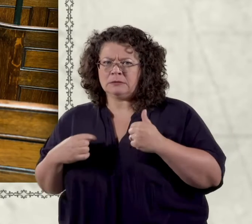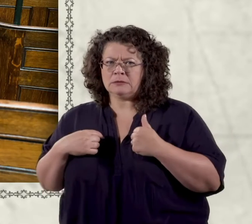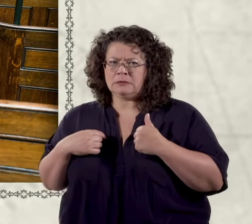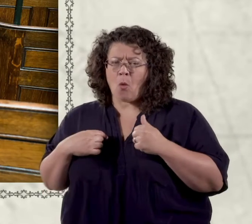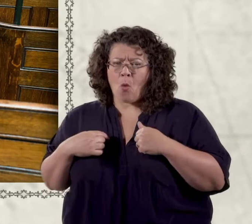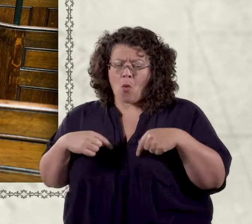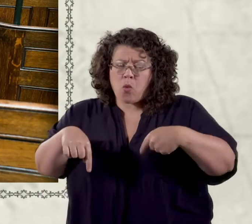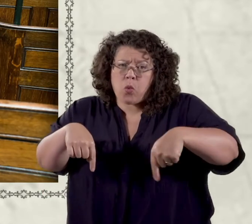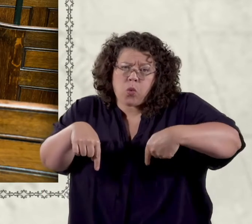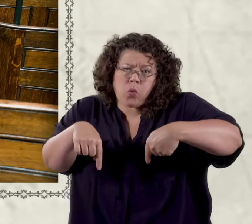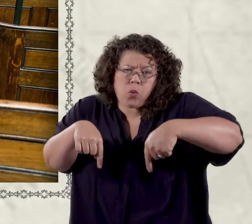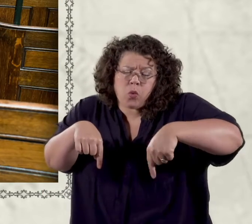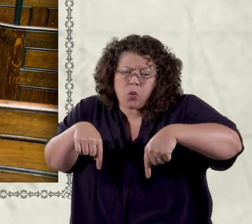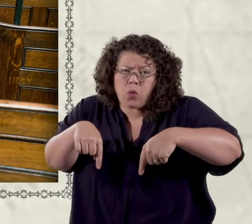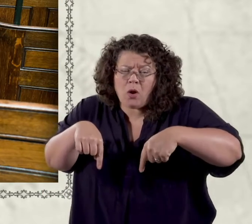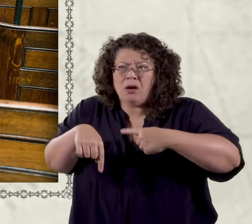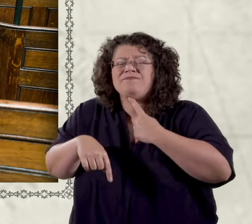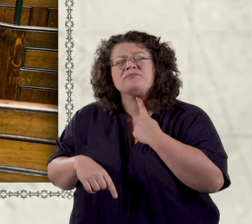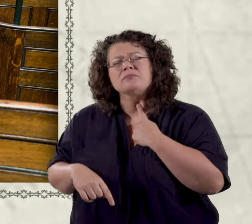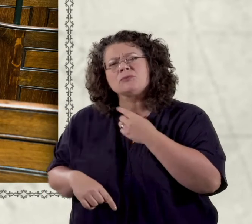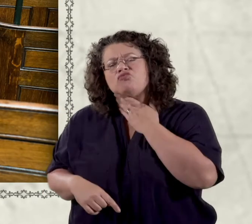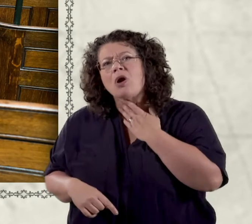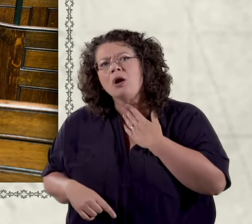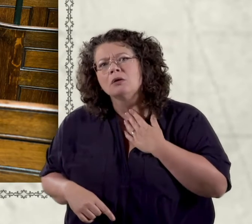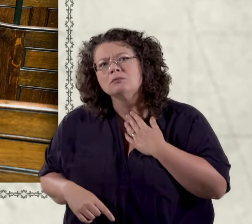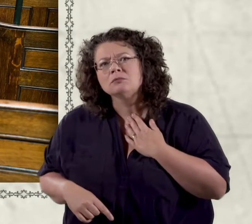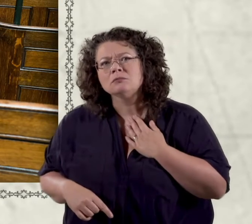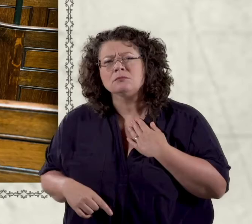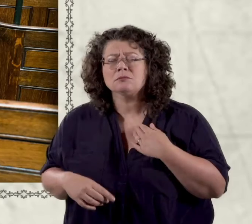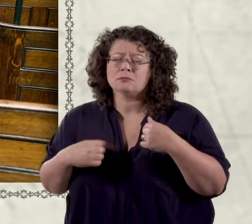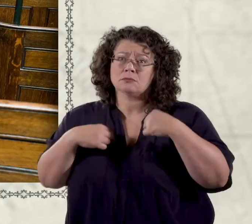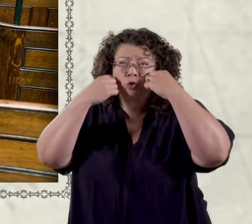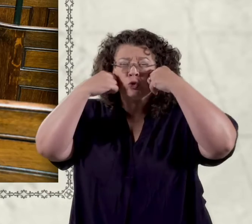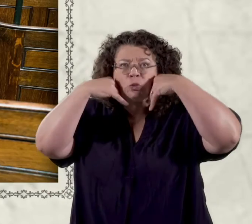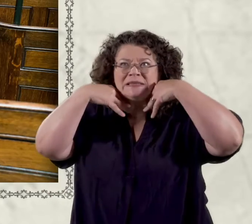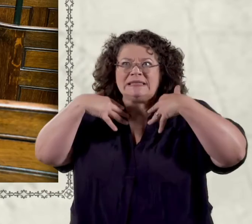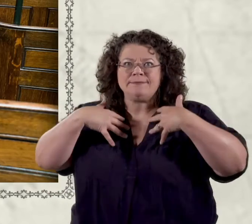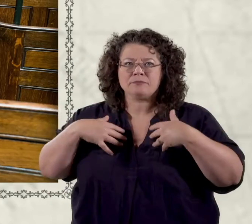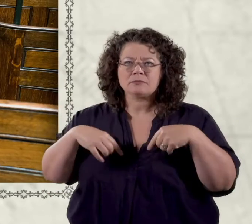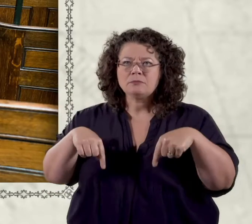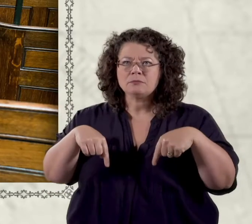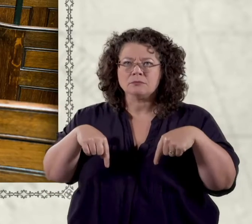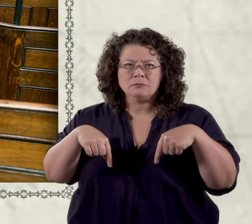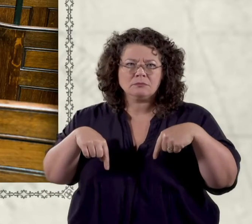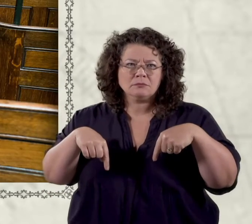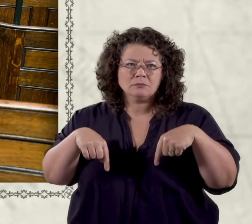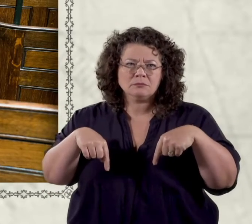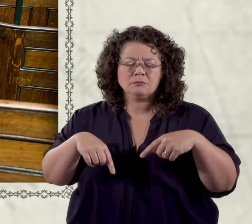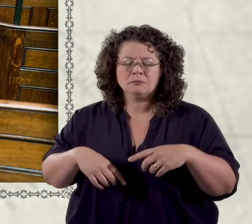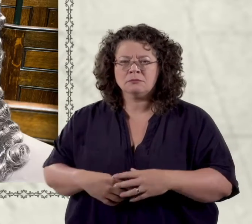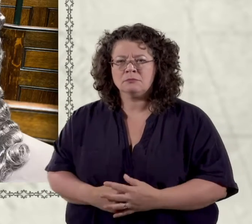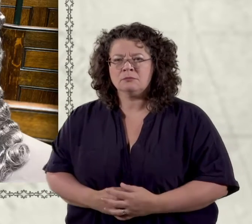Fi oedd nesaf. Fydd y llwnci'n dost, fy nghoesau fi'n crynu, a ni'n chwisto